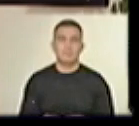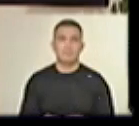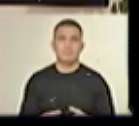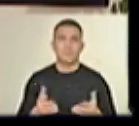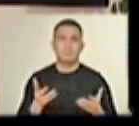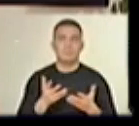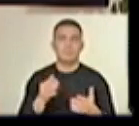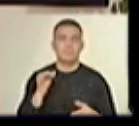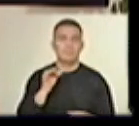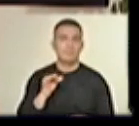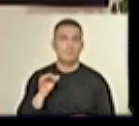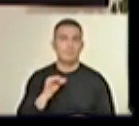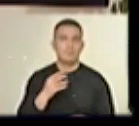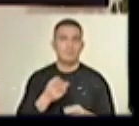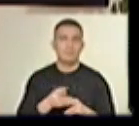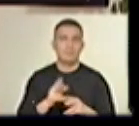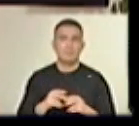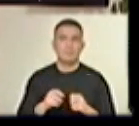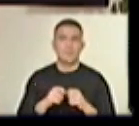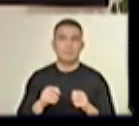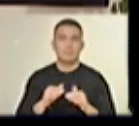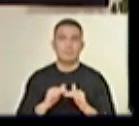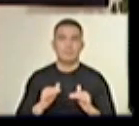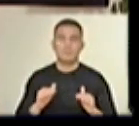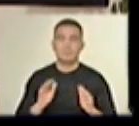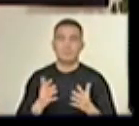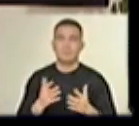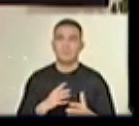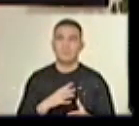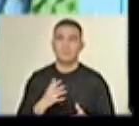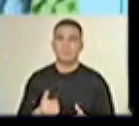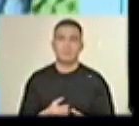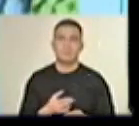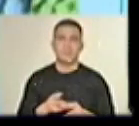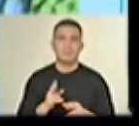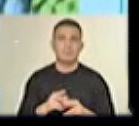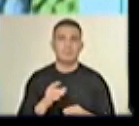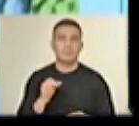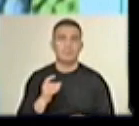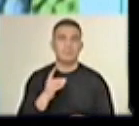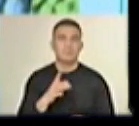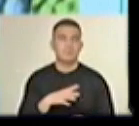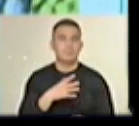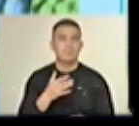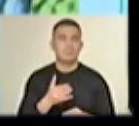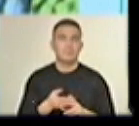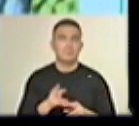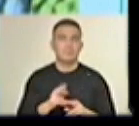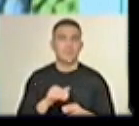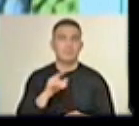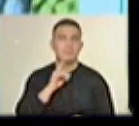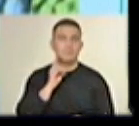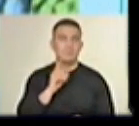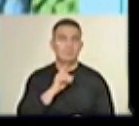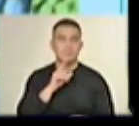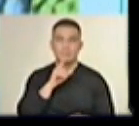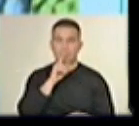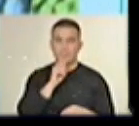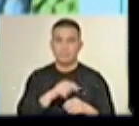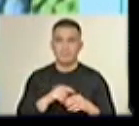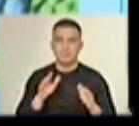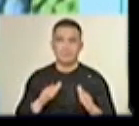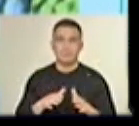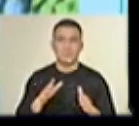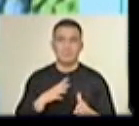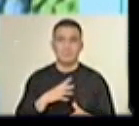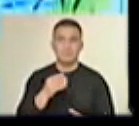Какая история приключилась с ребятами? Раз было у нас, поймали мы молодого журавля и дали